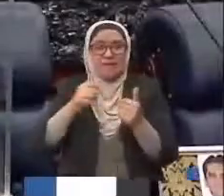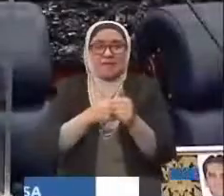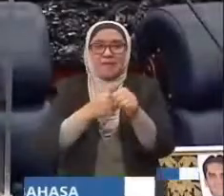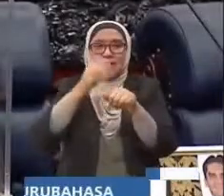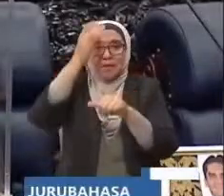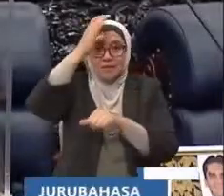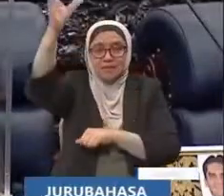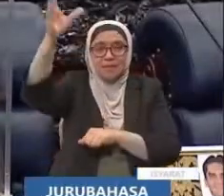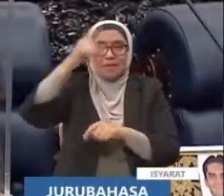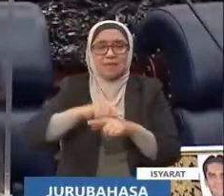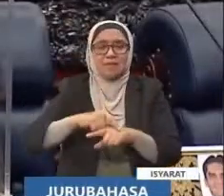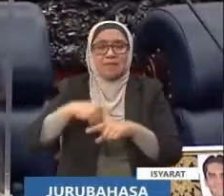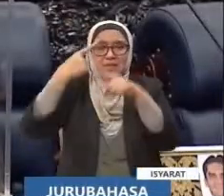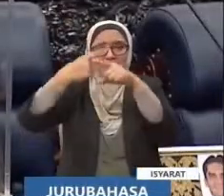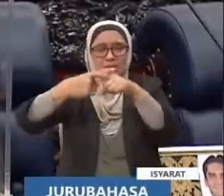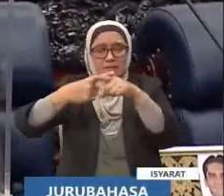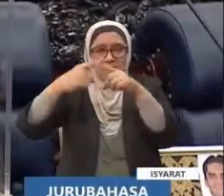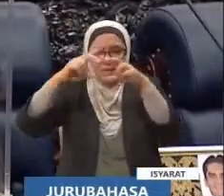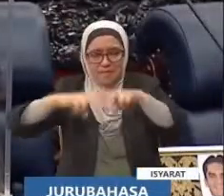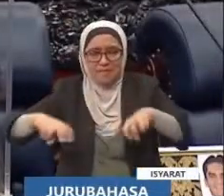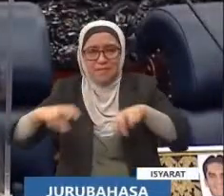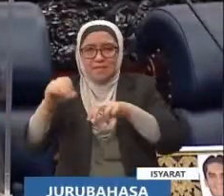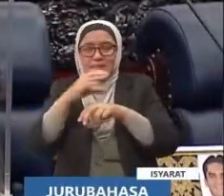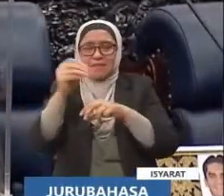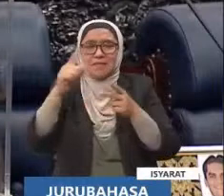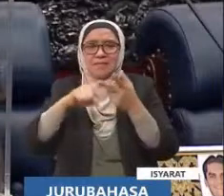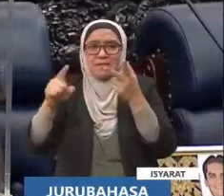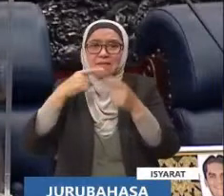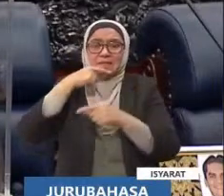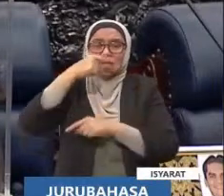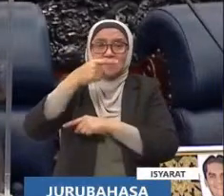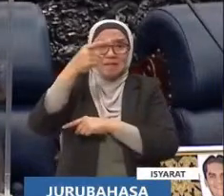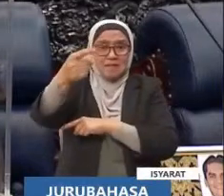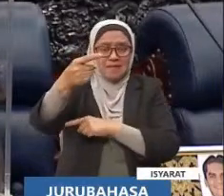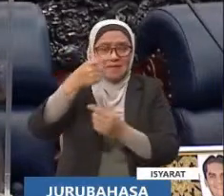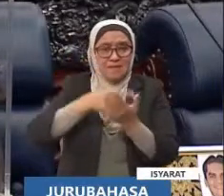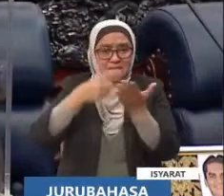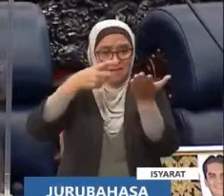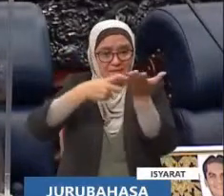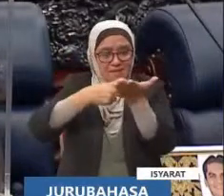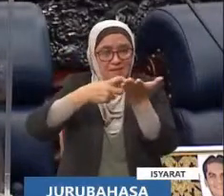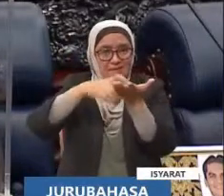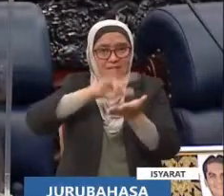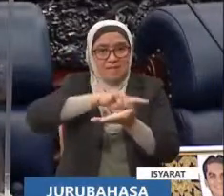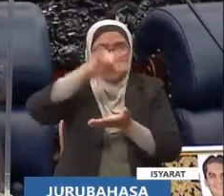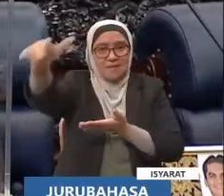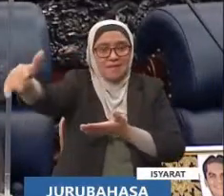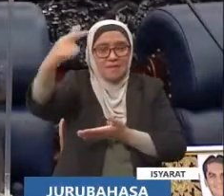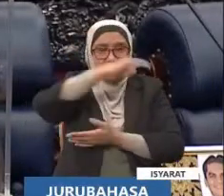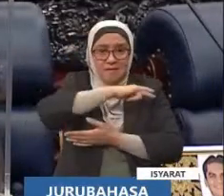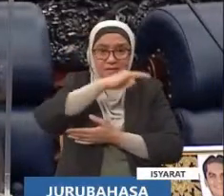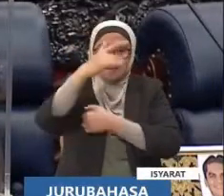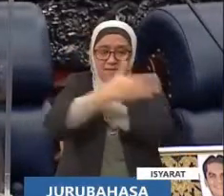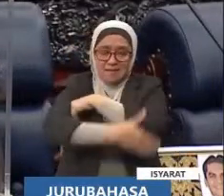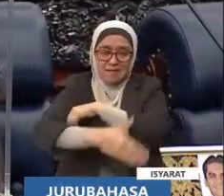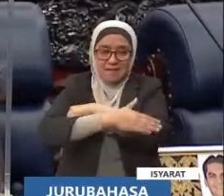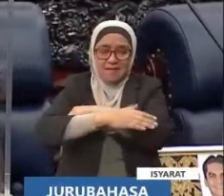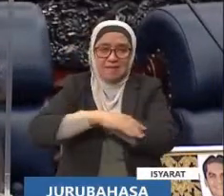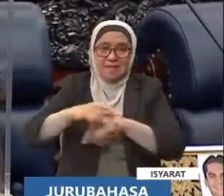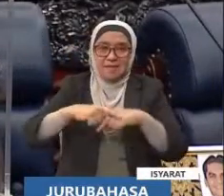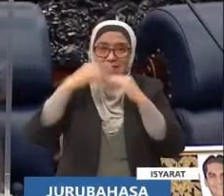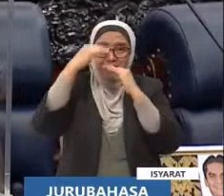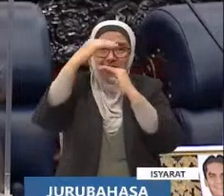dalam penetapan harga Tambak sekatan perjalanan tayang negeri yang disebut pokok yang dikuasakan dalam tempo pipis belum ini